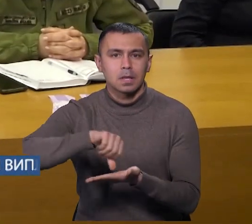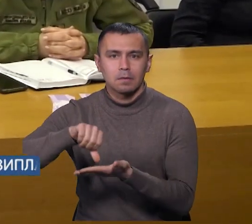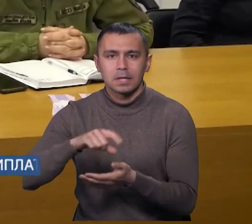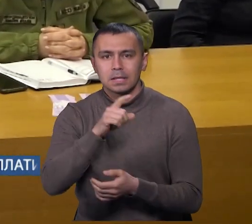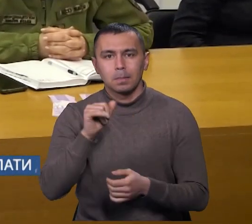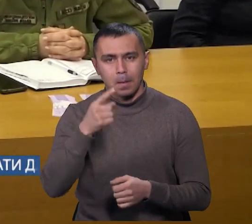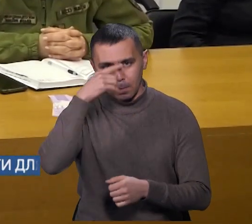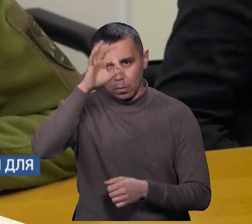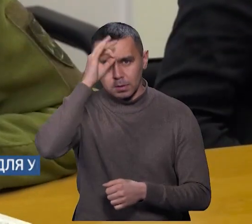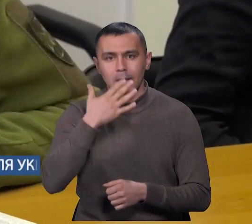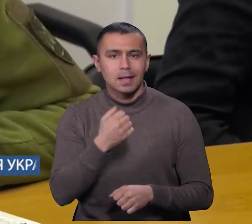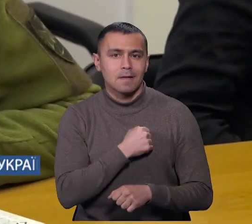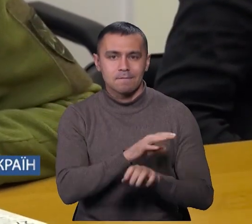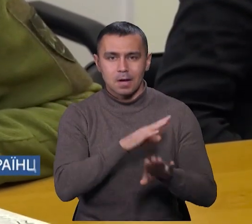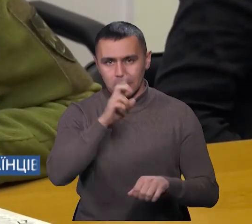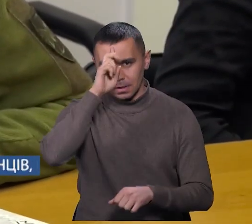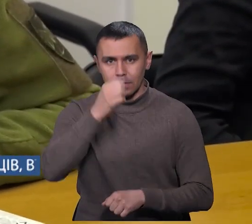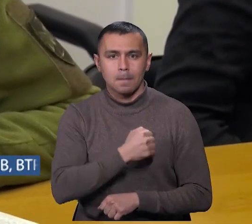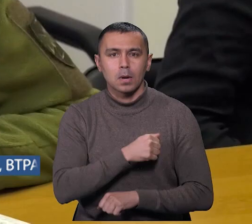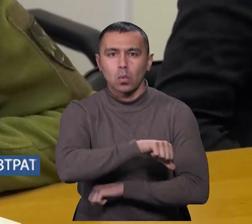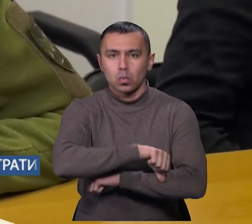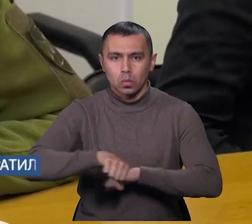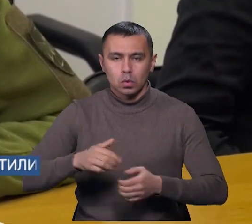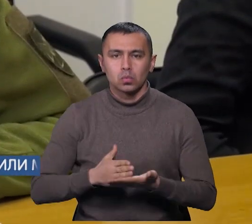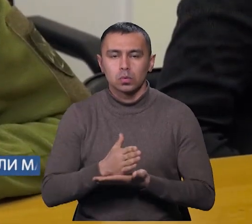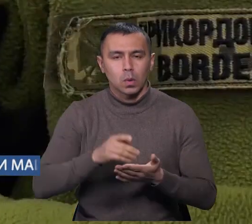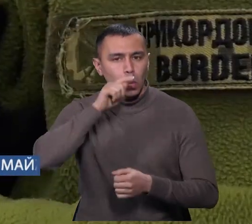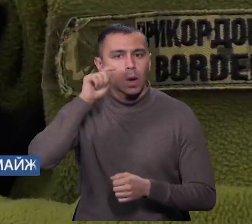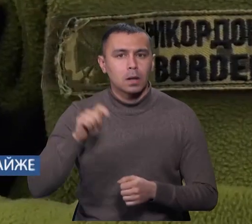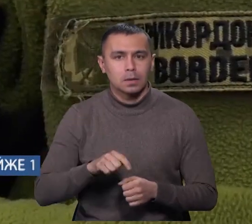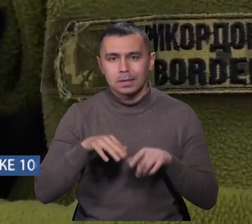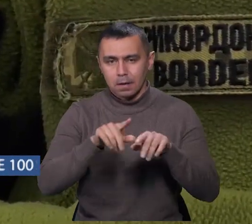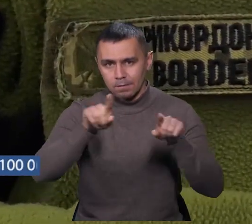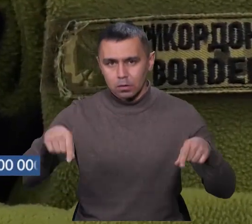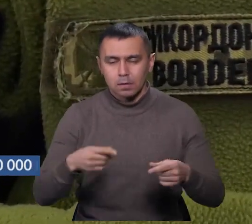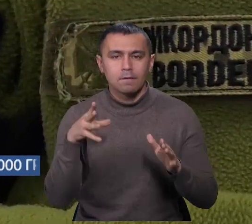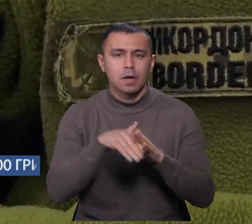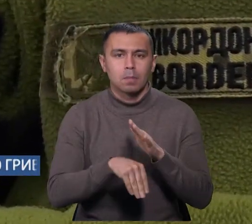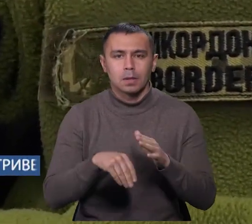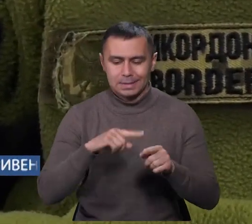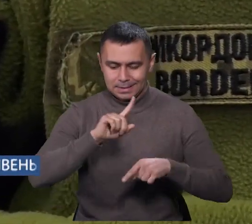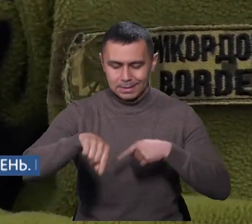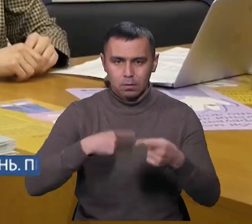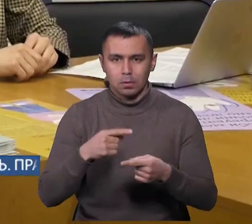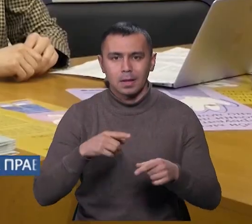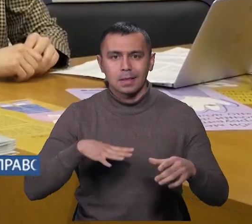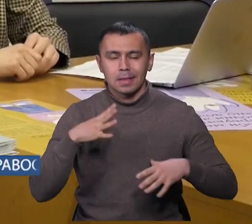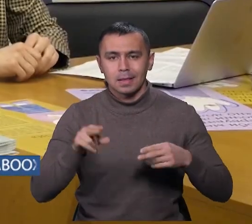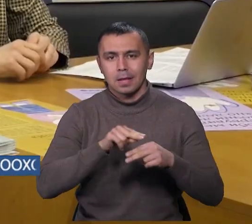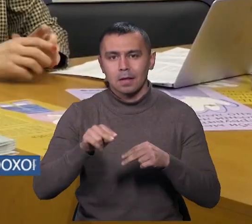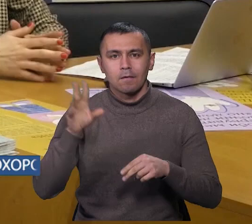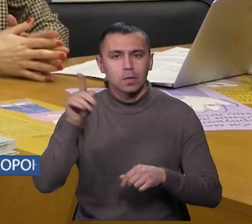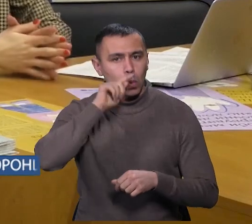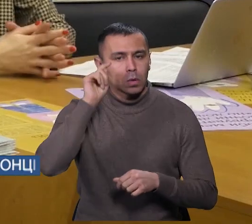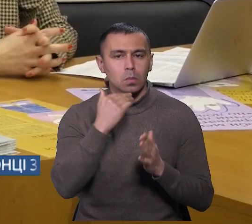ЗМІ, поліції, Нацгвардії, Державної прикордонної служби України. Захід влаштували у рамках циклу тренінгів від всеукраїнської